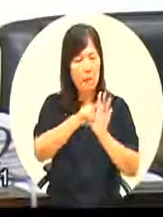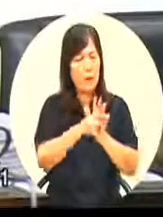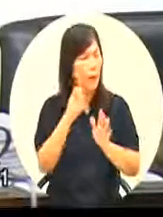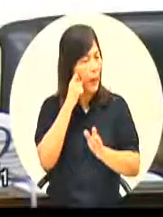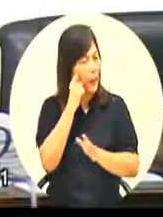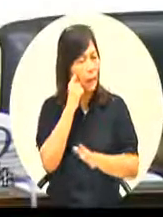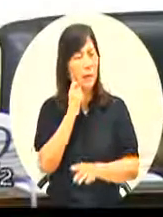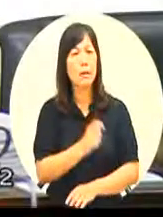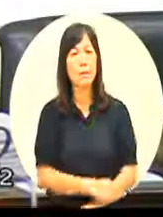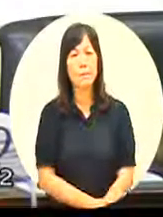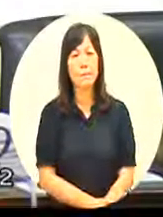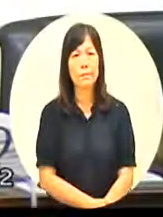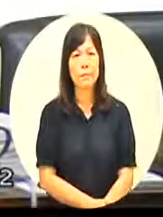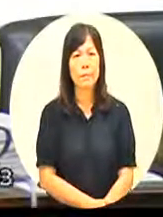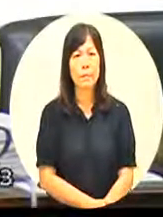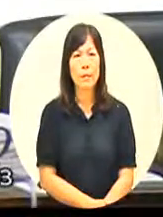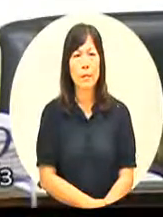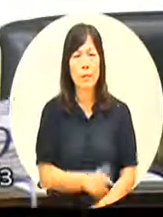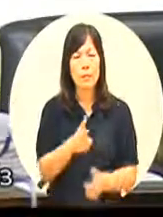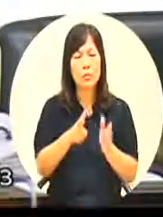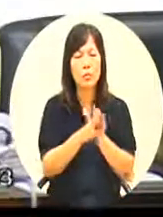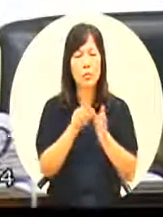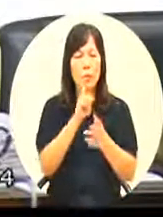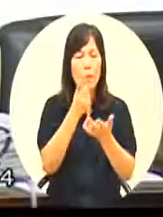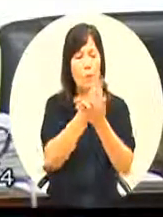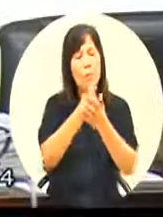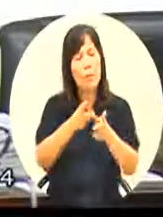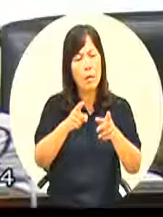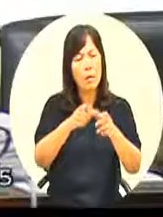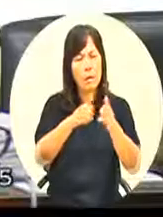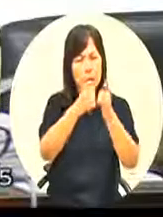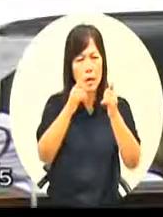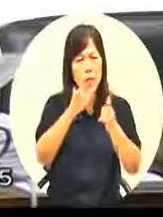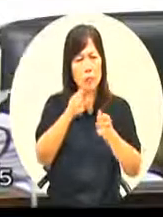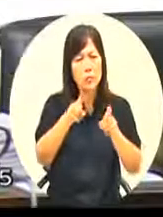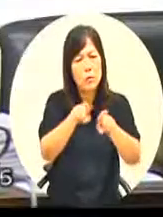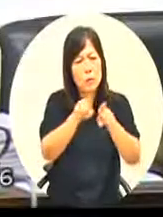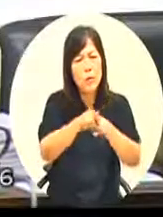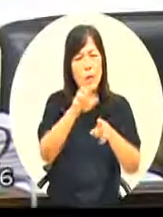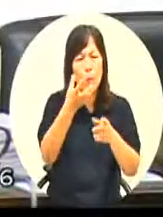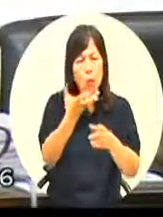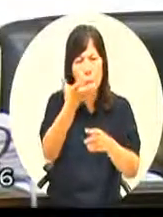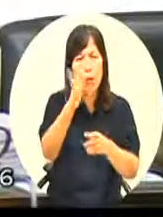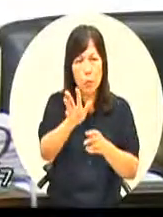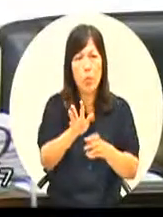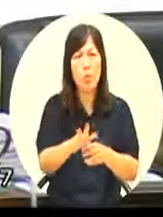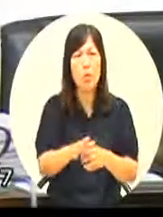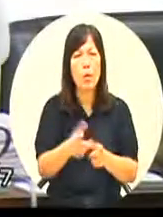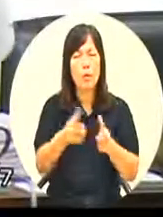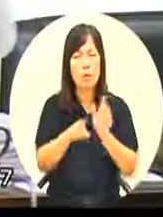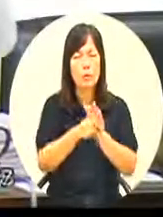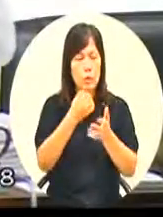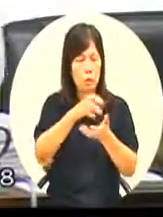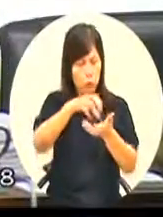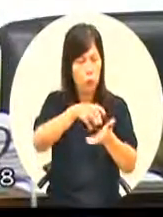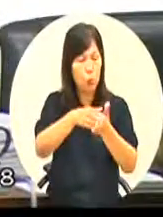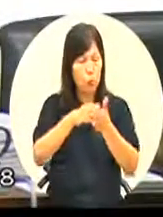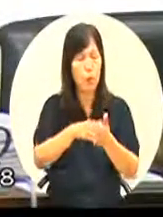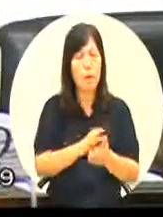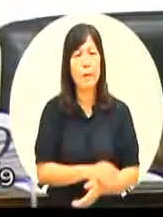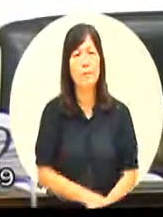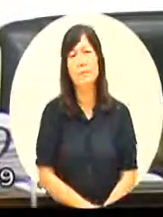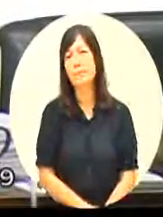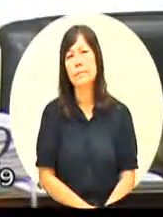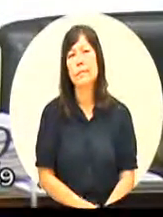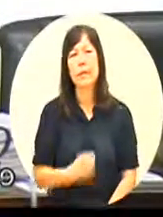难。那我们也不是说足语老师都很普遍也必须要经过认证了。那我也在这